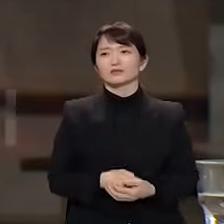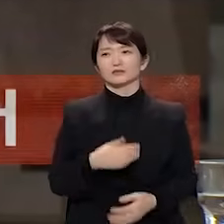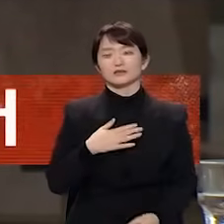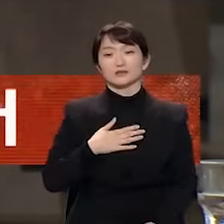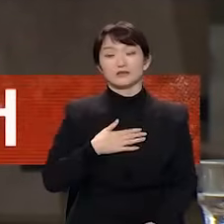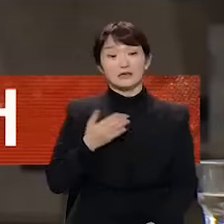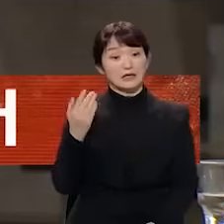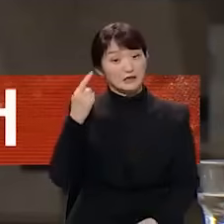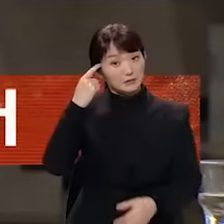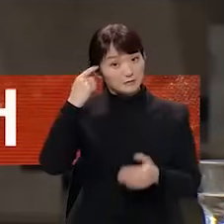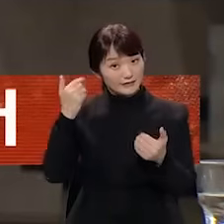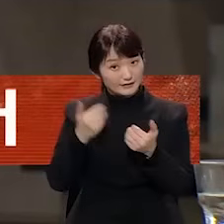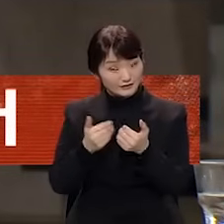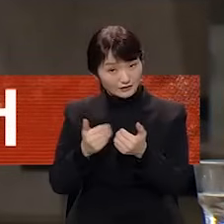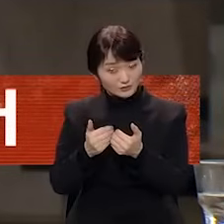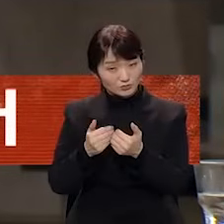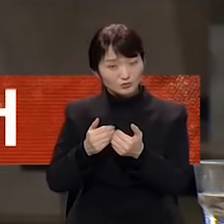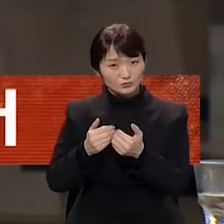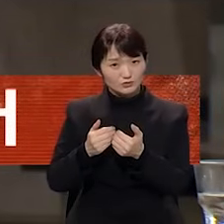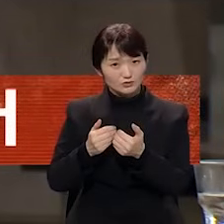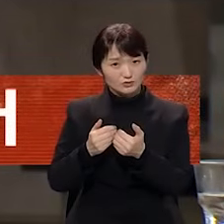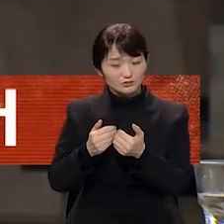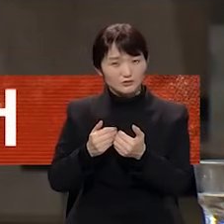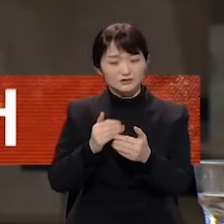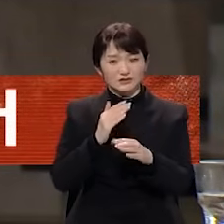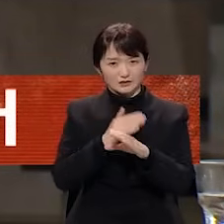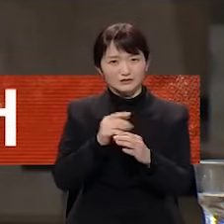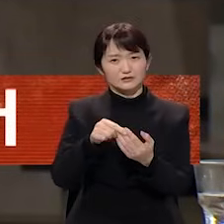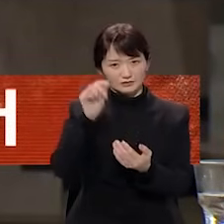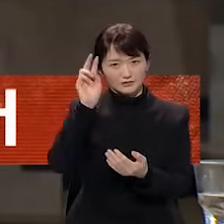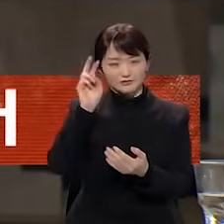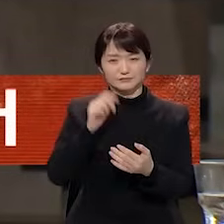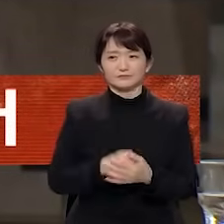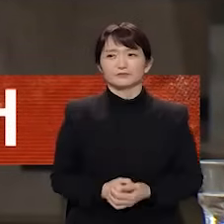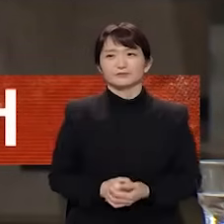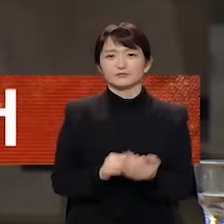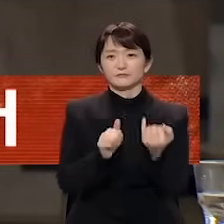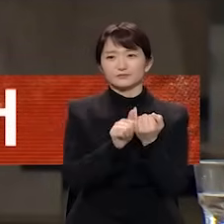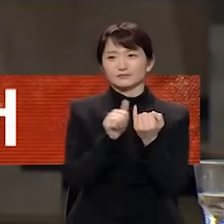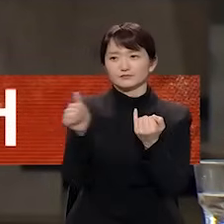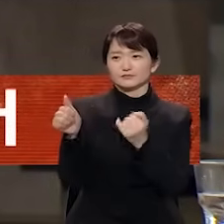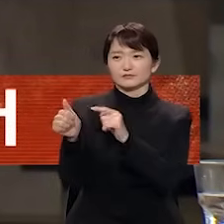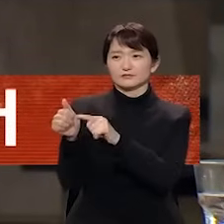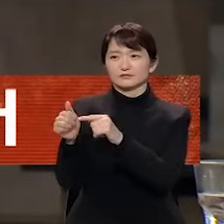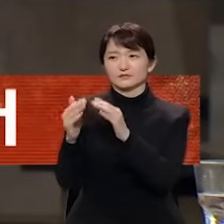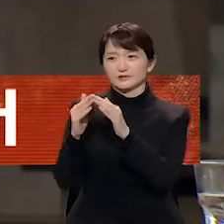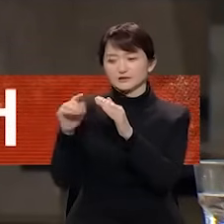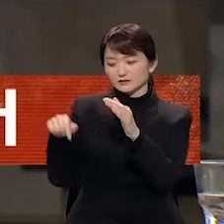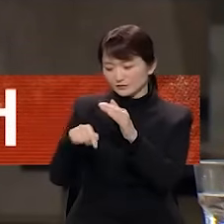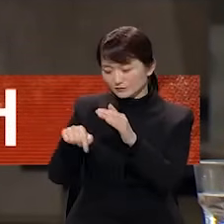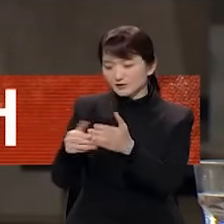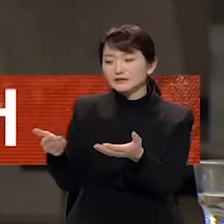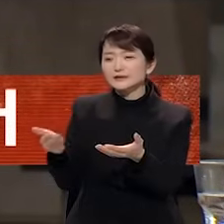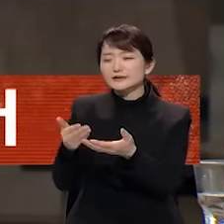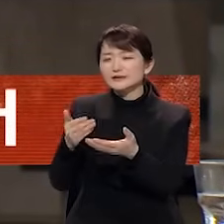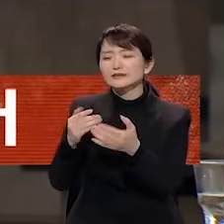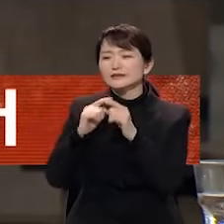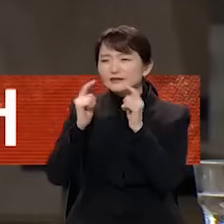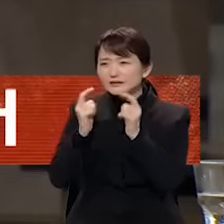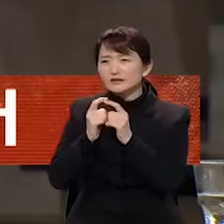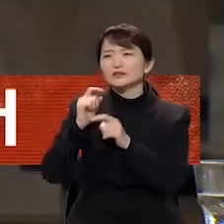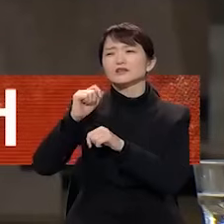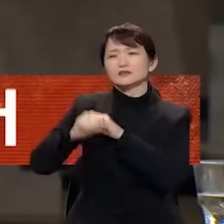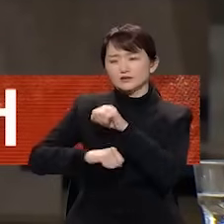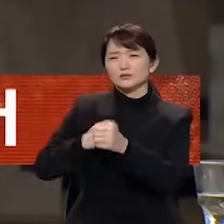그 반대쪽을 들었겠지만 사실 제가 볼 때는이 남편들 보면이 집에서 일하는 프리랜서 같은 경우는 밤낮이